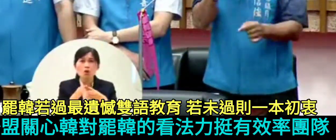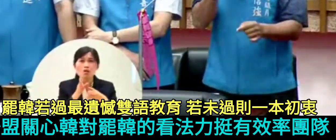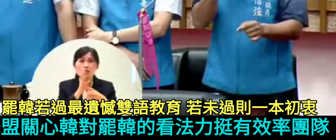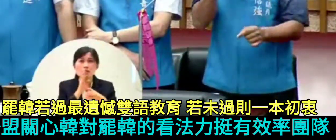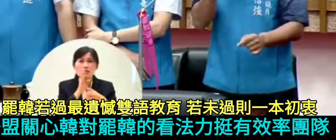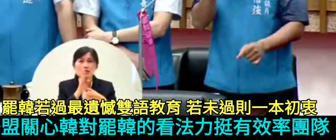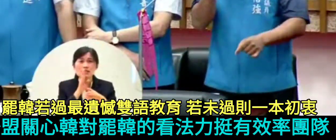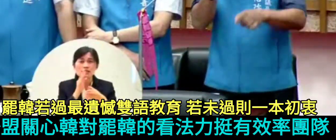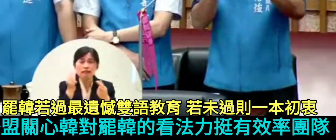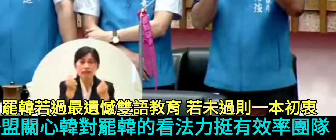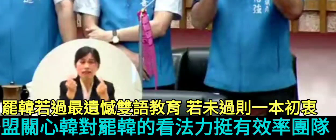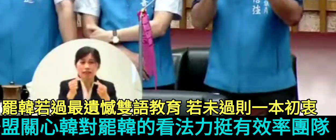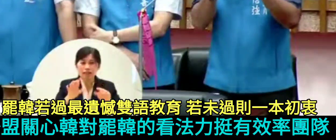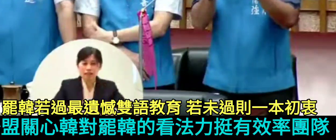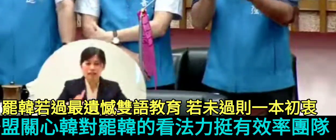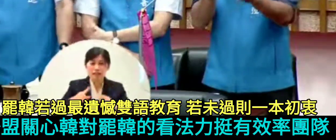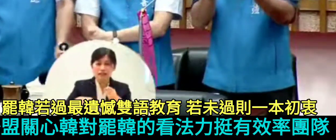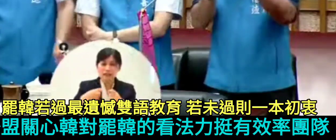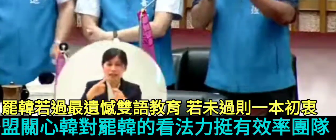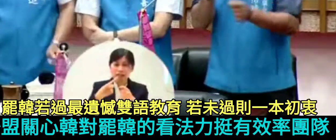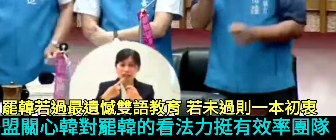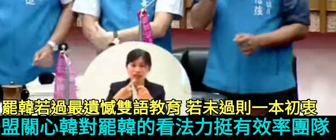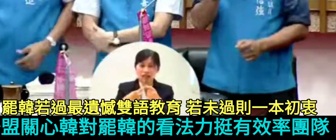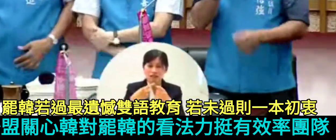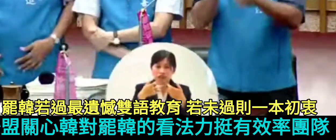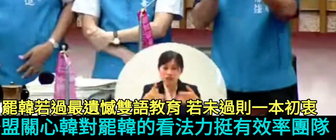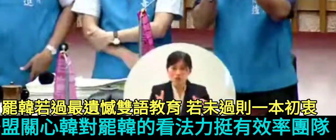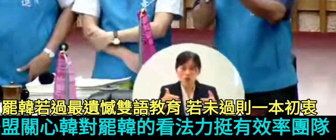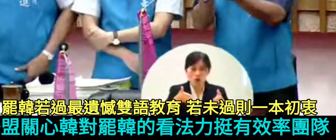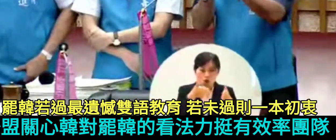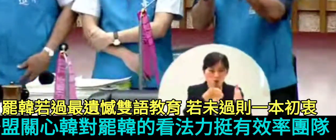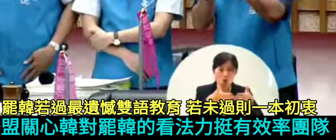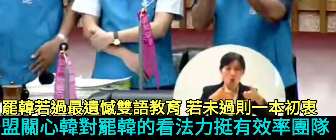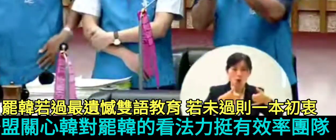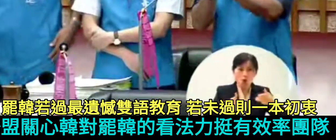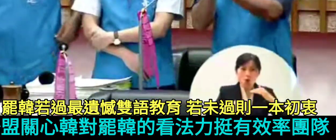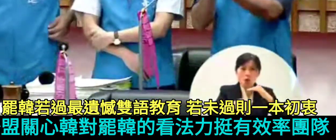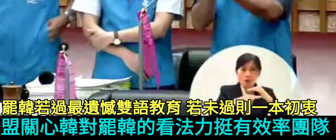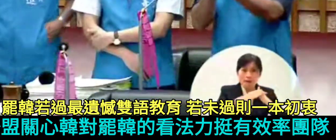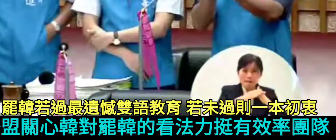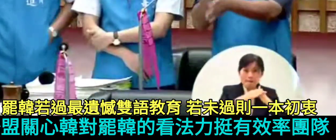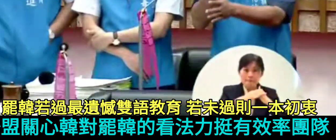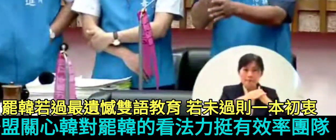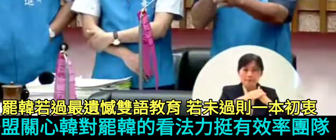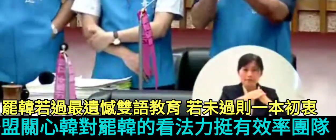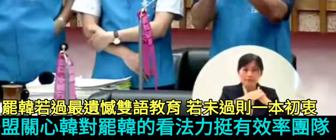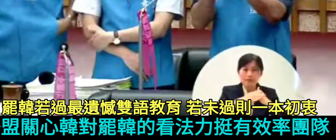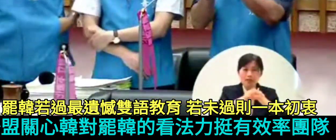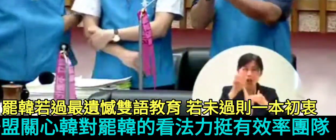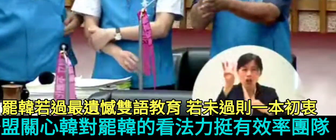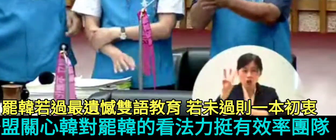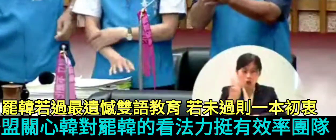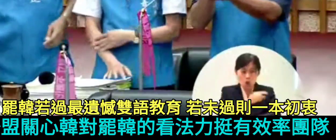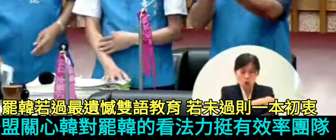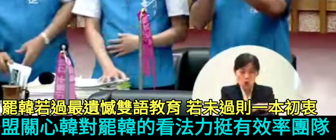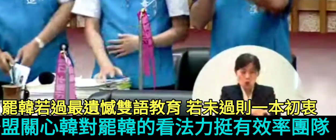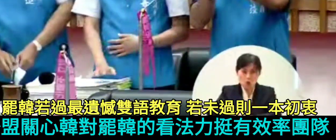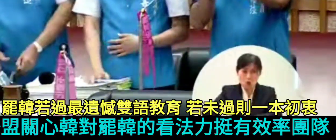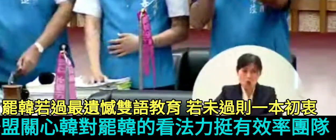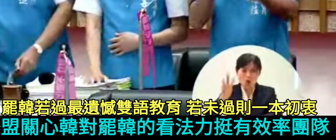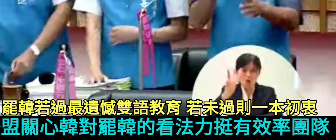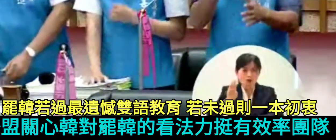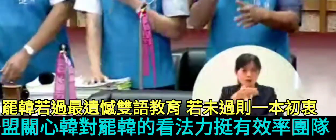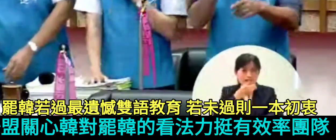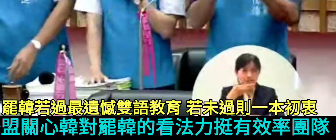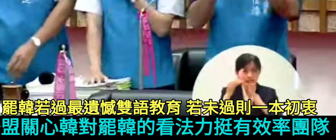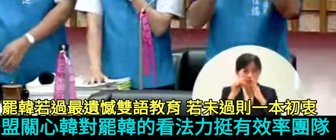一年多来，哦，针对我们的路平水？那个水沟的水利局的一